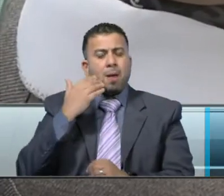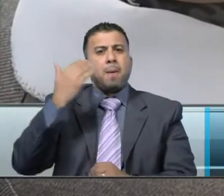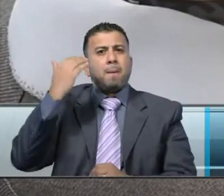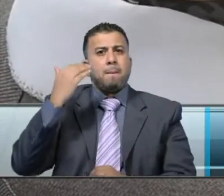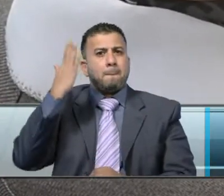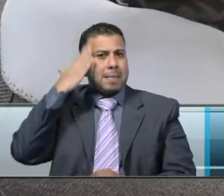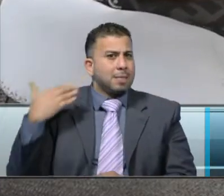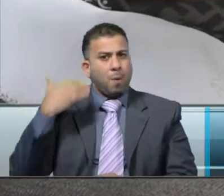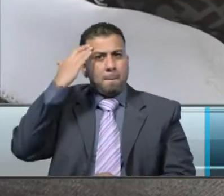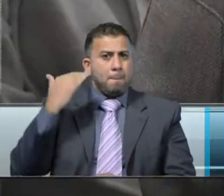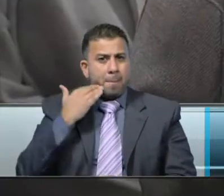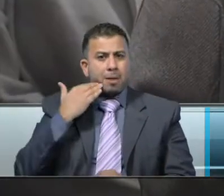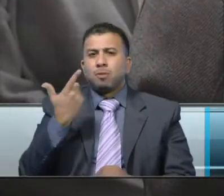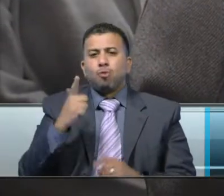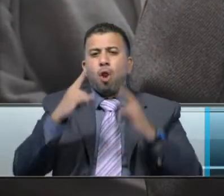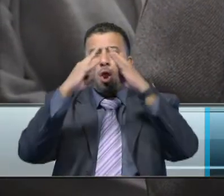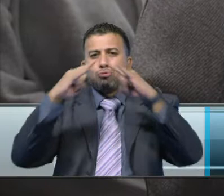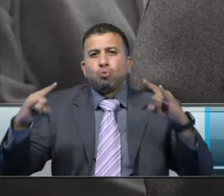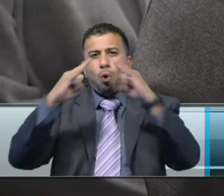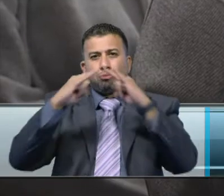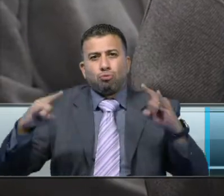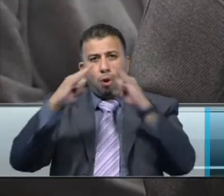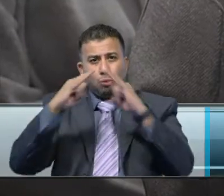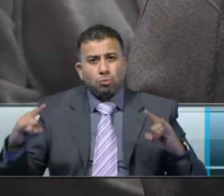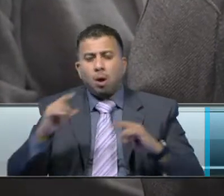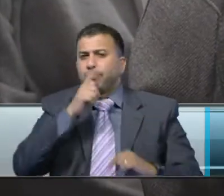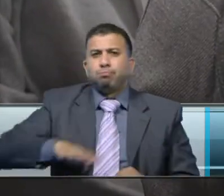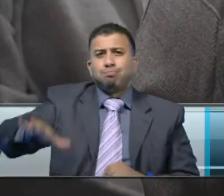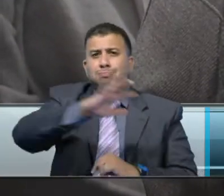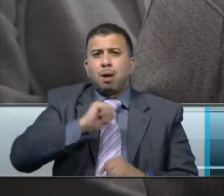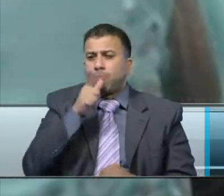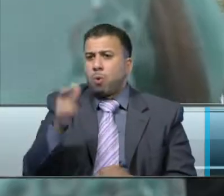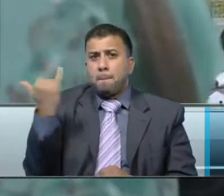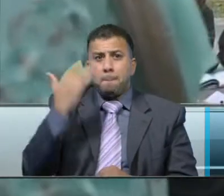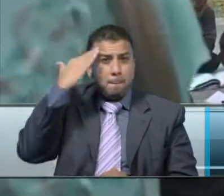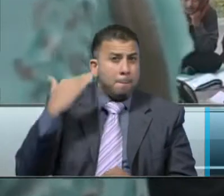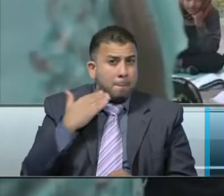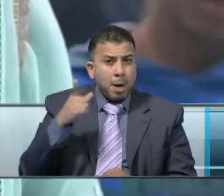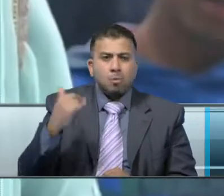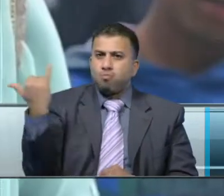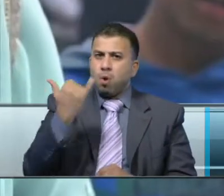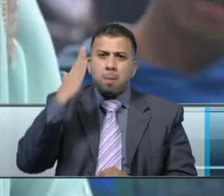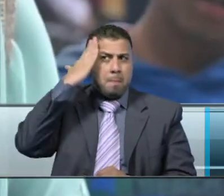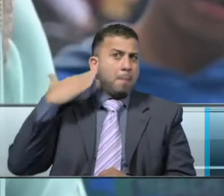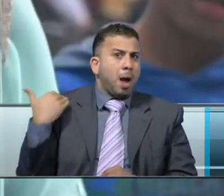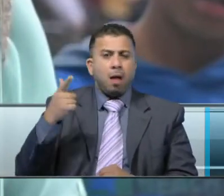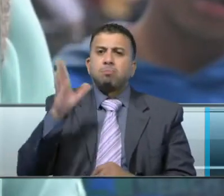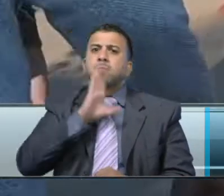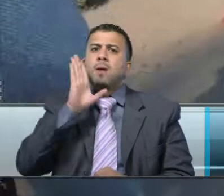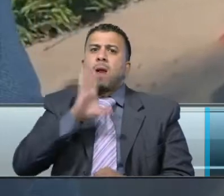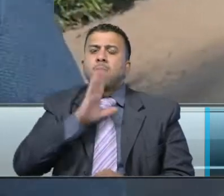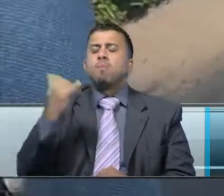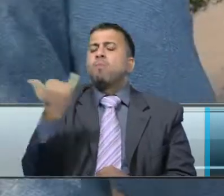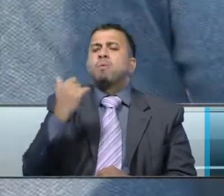اللاجئات، أكدت خلالها سموها أهمية أن نحمل جميعا هم تعليم المرأة حول العالم، فتعليم